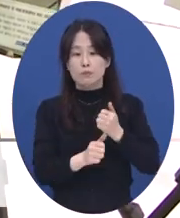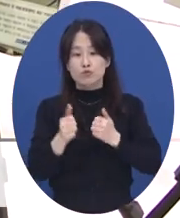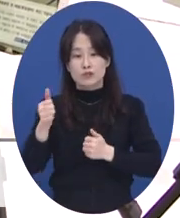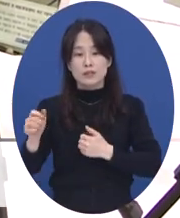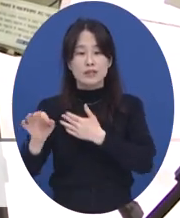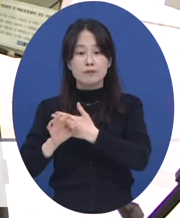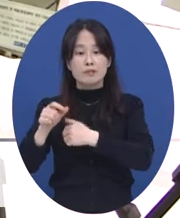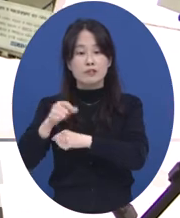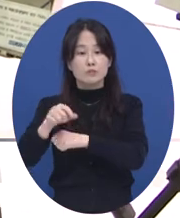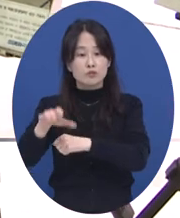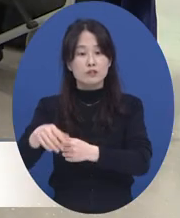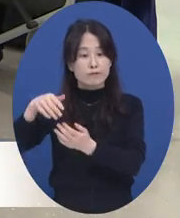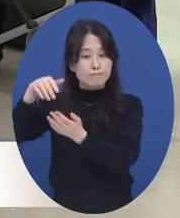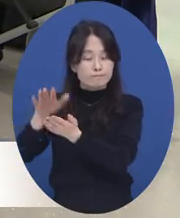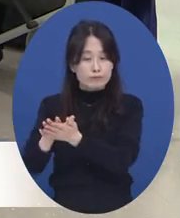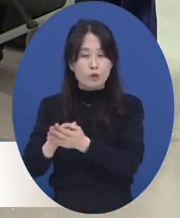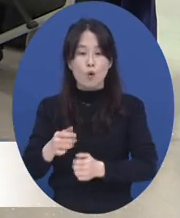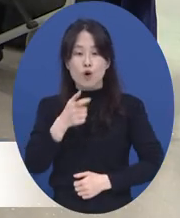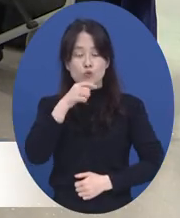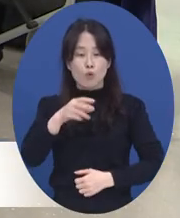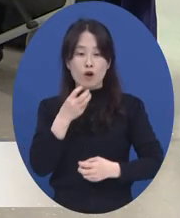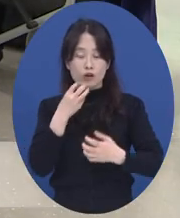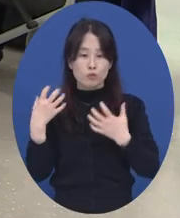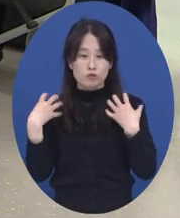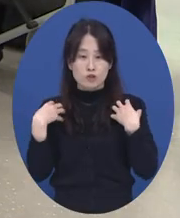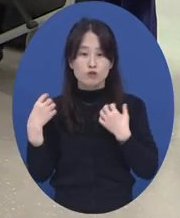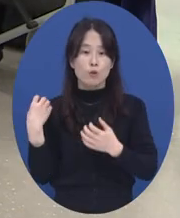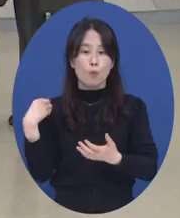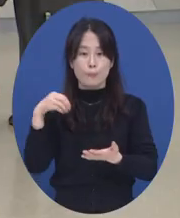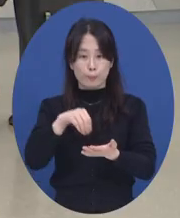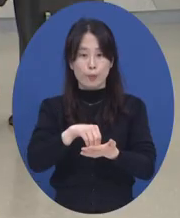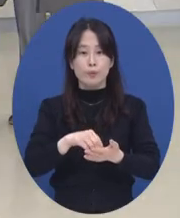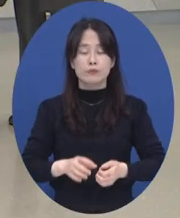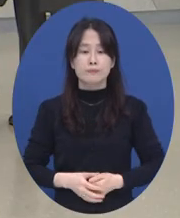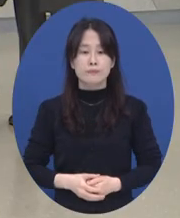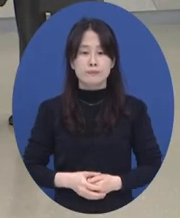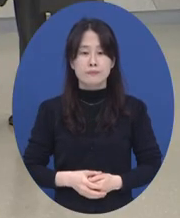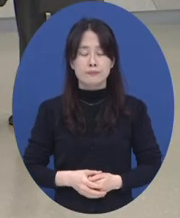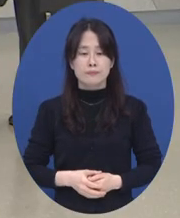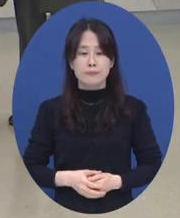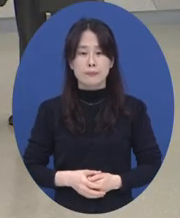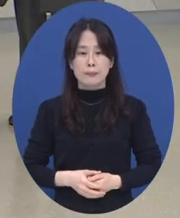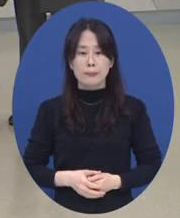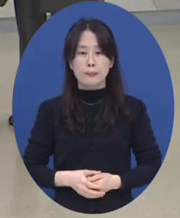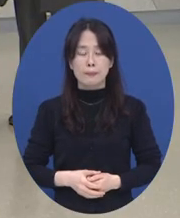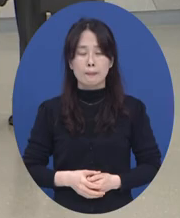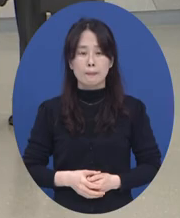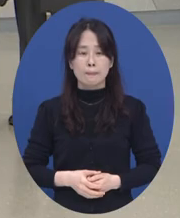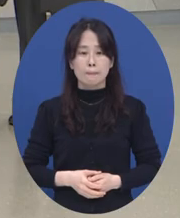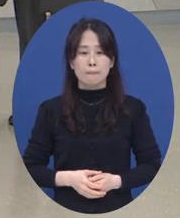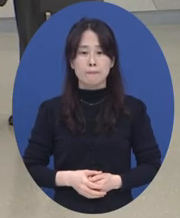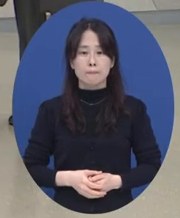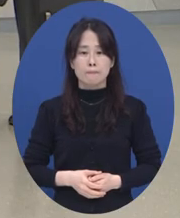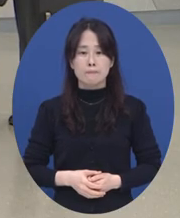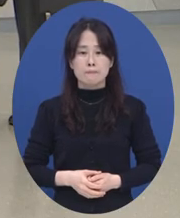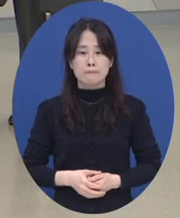현장 집무실을 철수 하고 수원 도청으로 복귀합니다 경기중 tv 김태 입니다